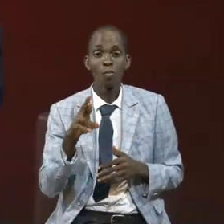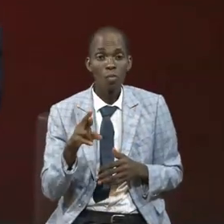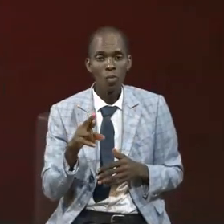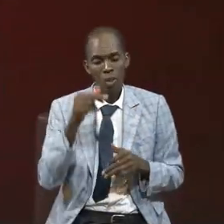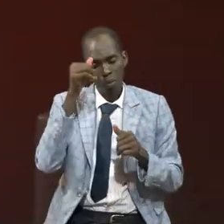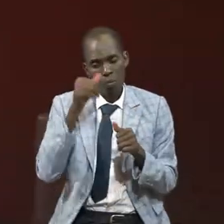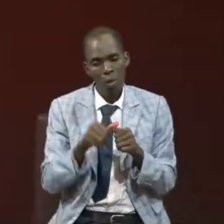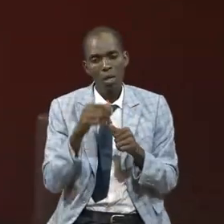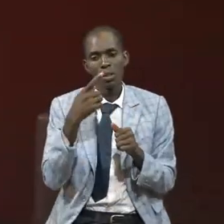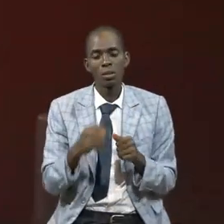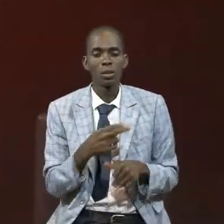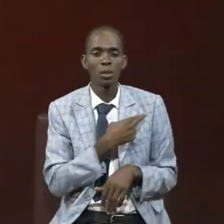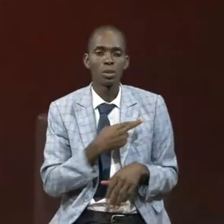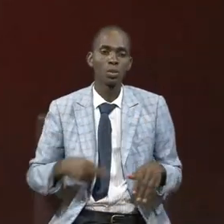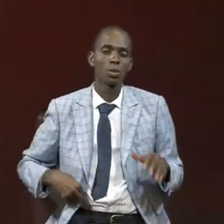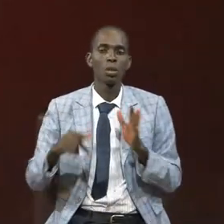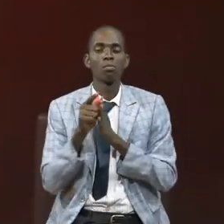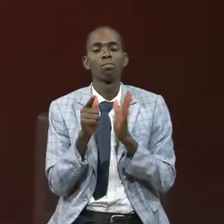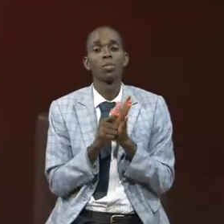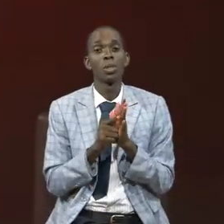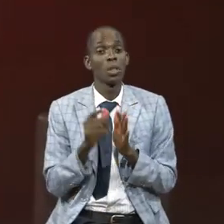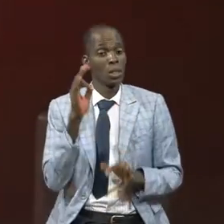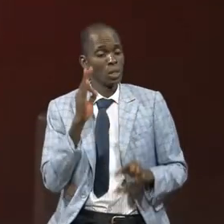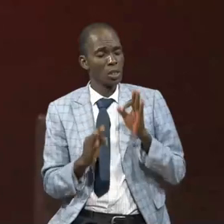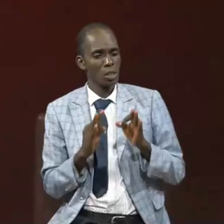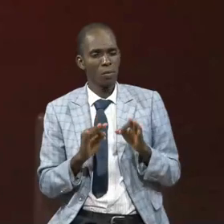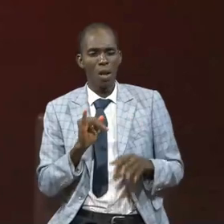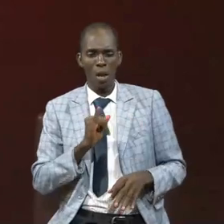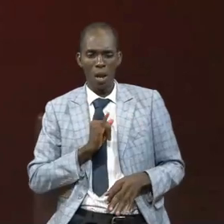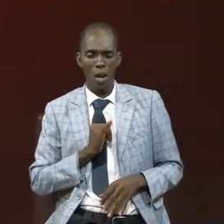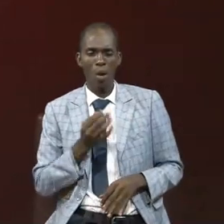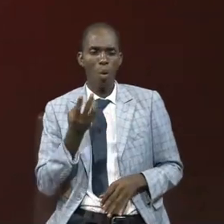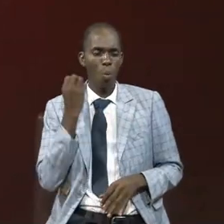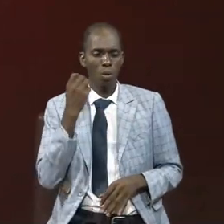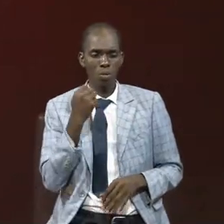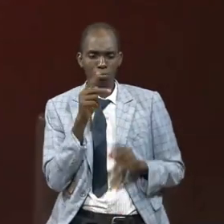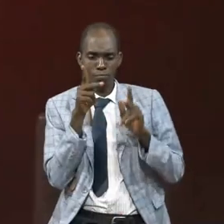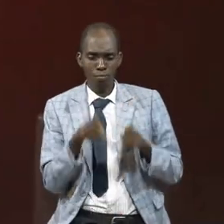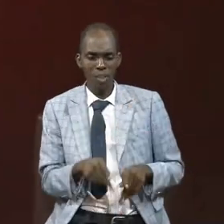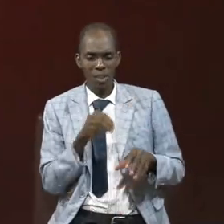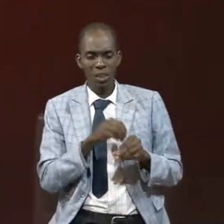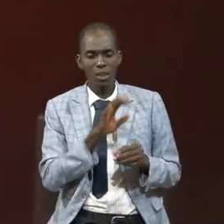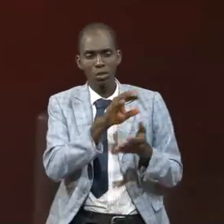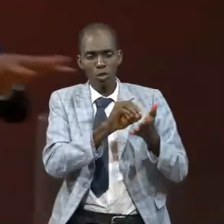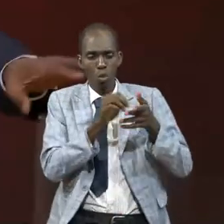alors il faut accomplir la loi royale. Si je suis à sa place,